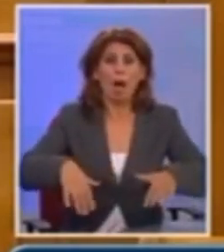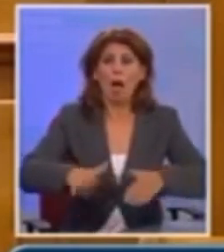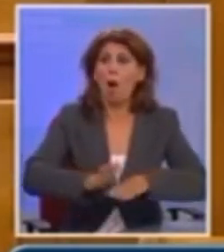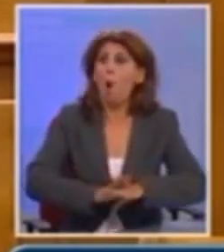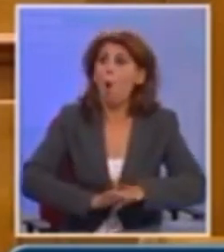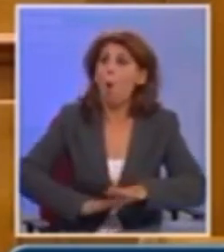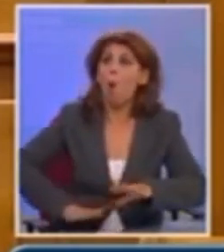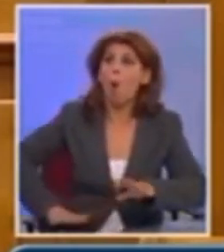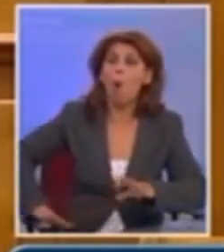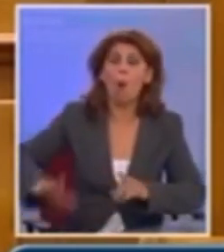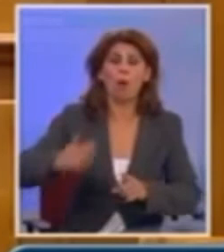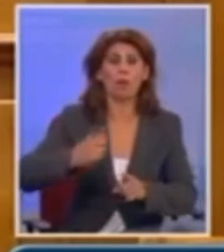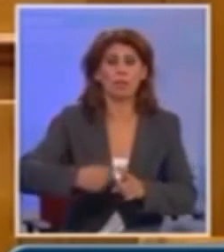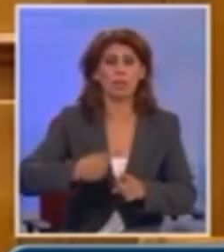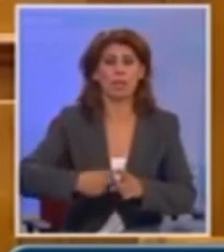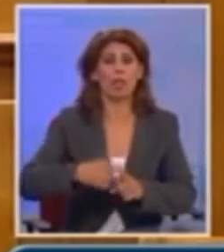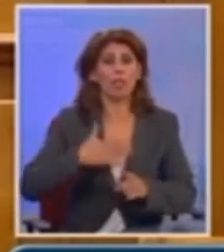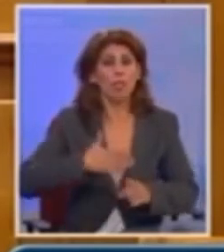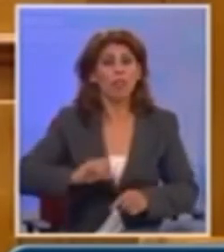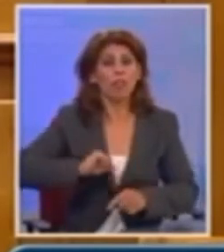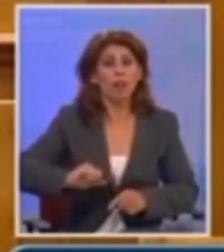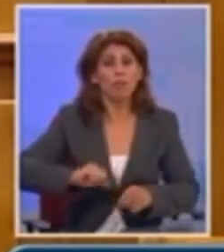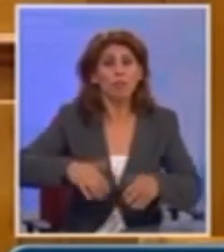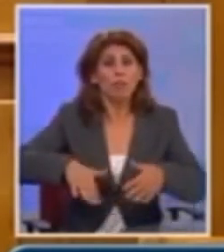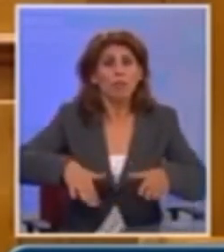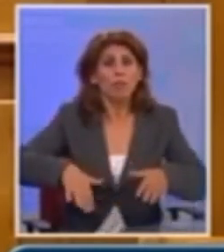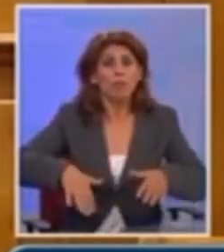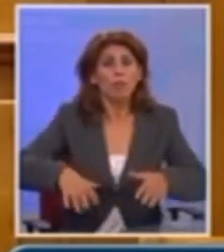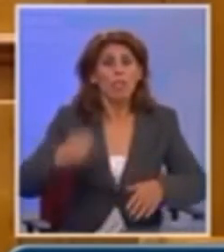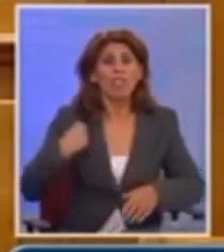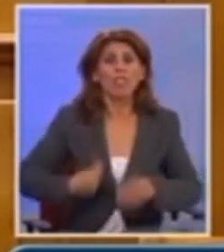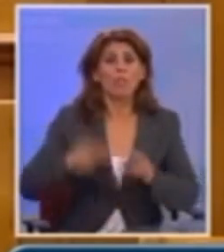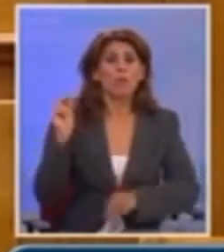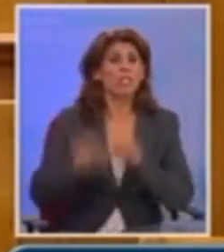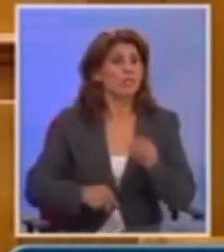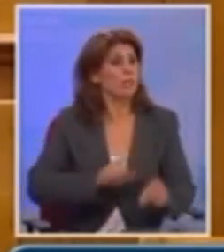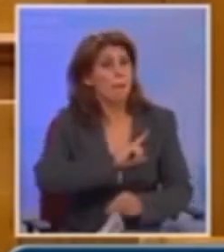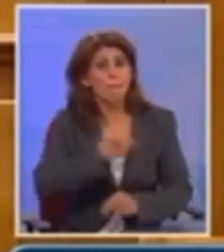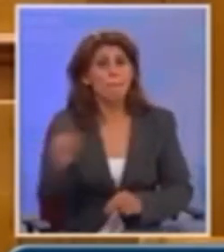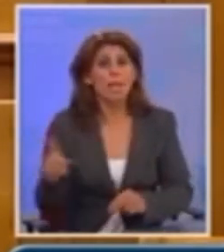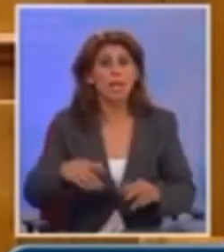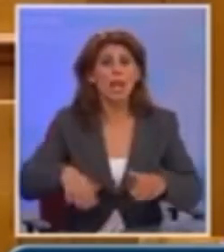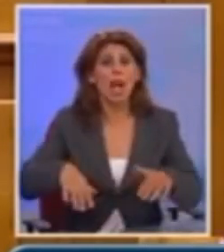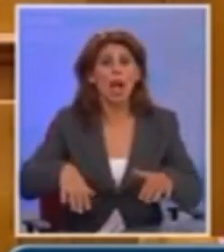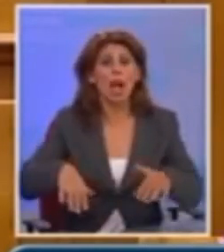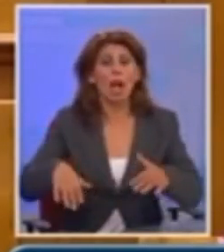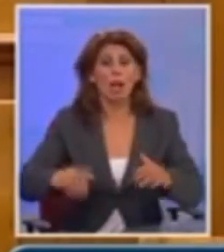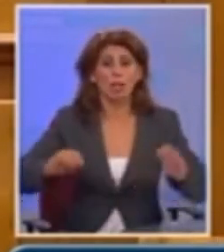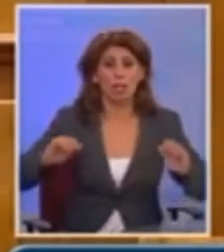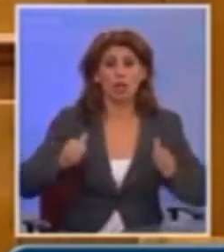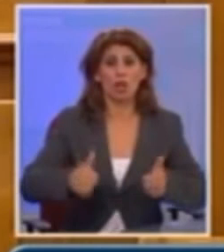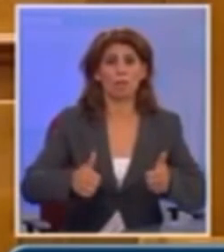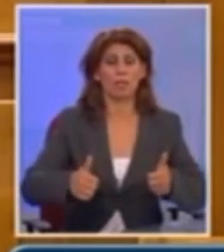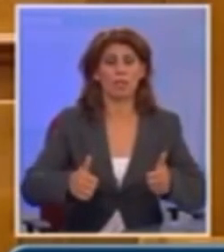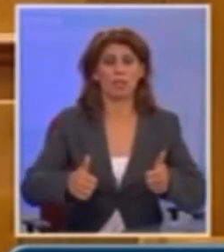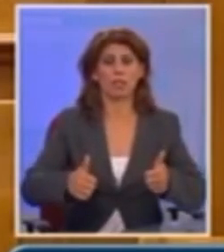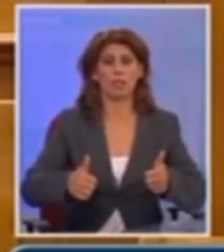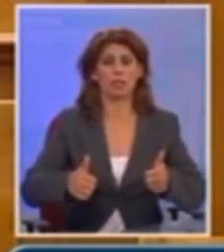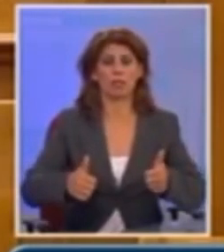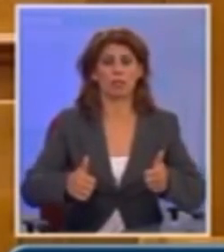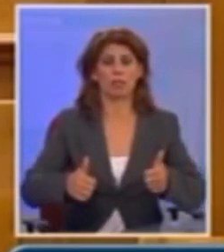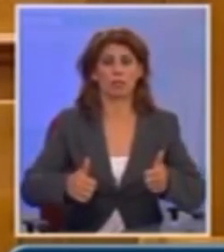λαού. Να φοβηθεί το δημοψήφισμα, να φοβηθεί να τολμήσει